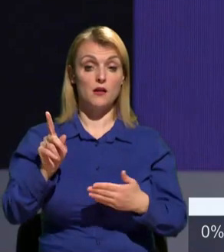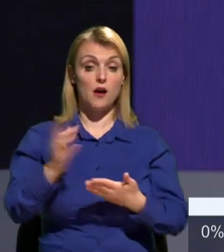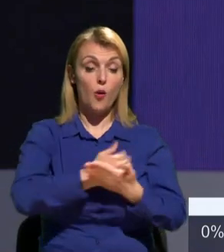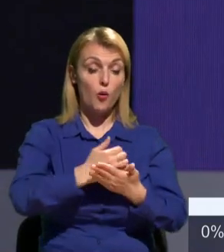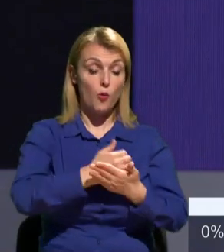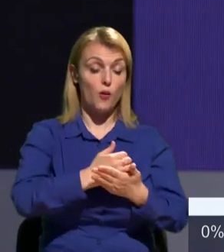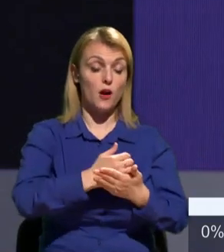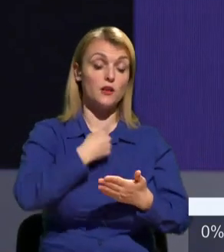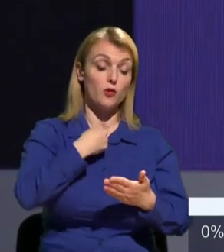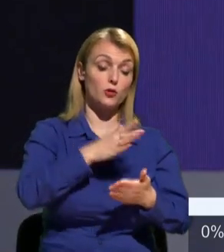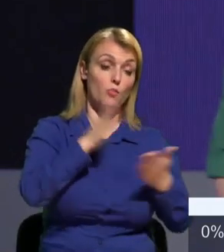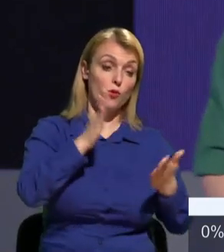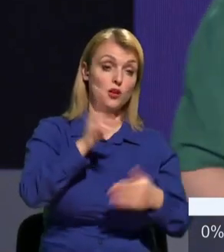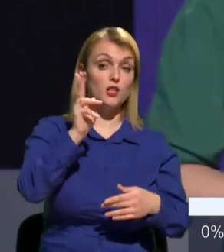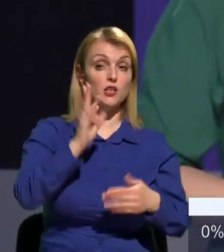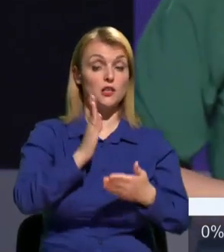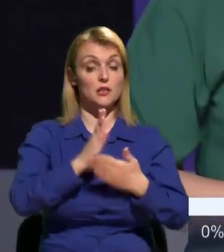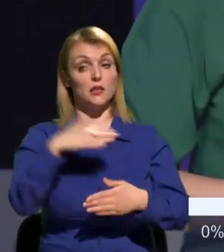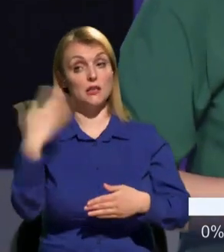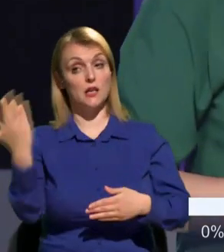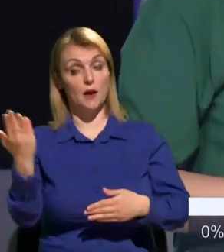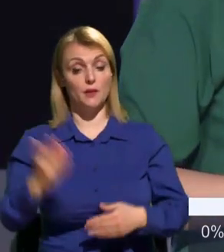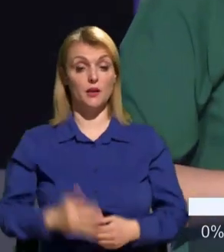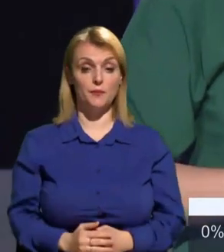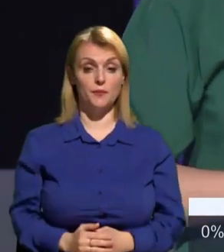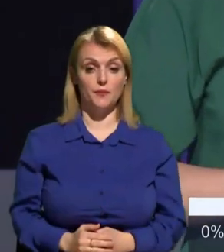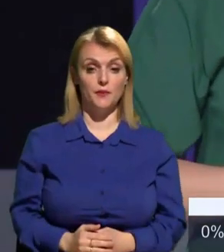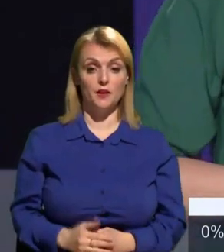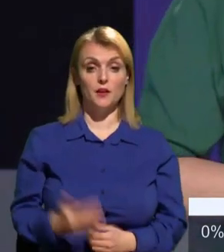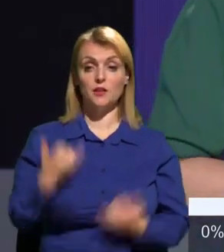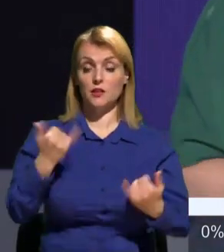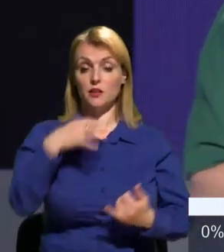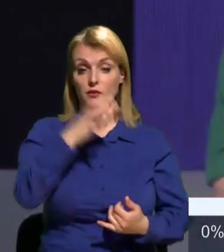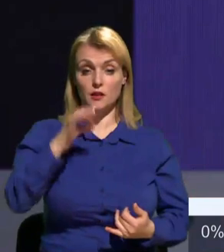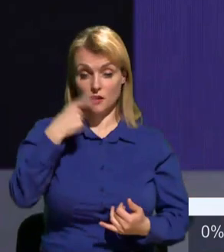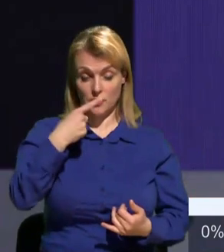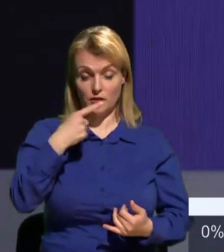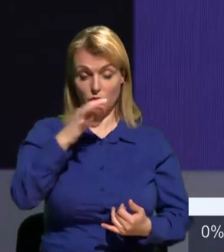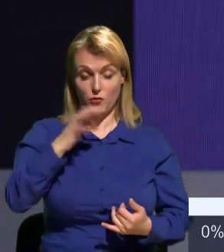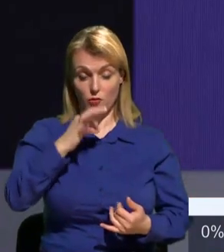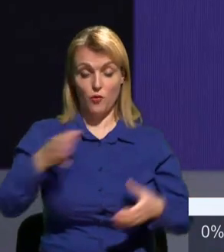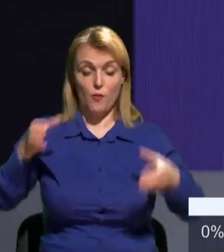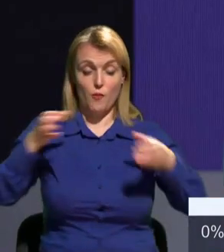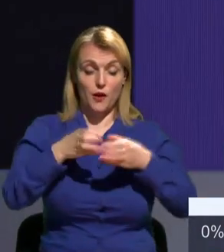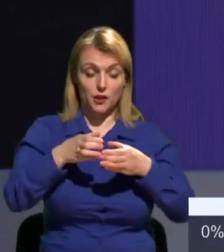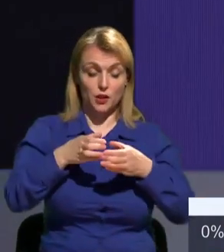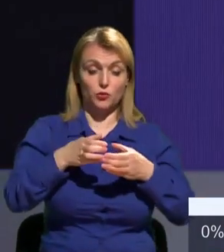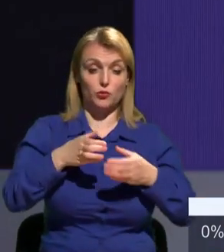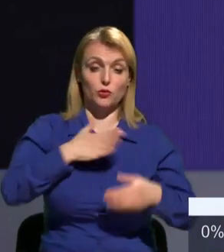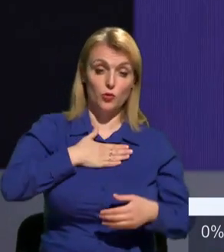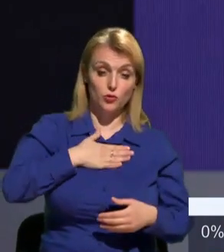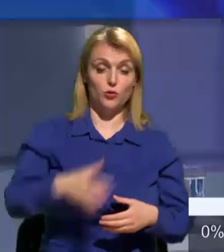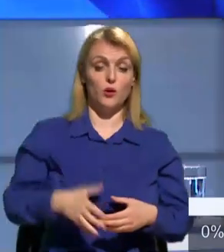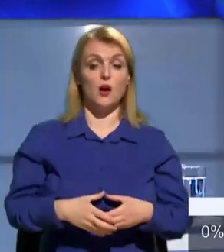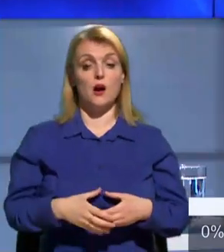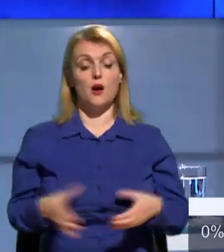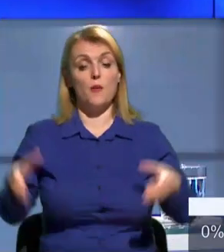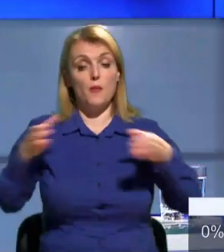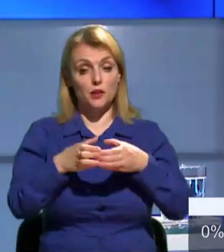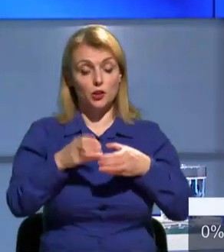voturi mult mai mult decât cei de dreapta. Mă refer aici la partidul politic Partidul Nostru, la partidul politic